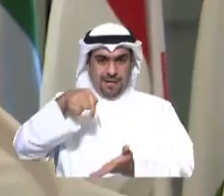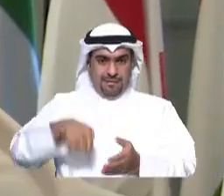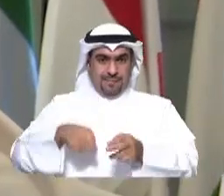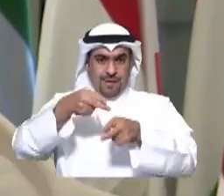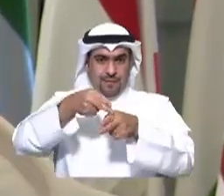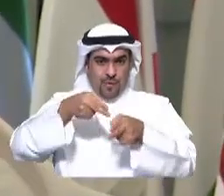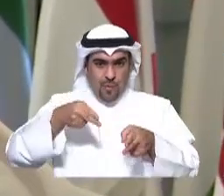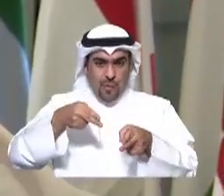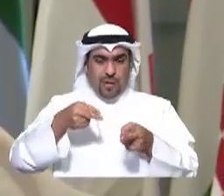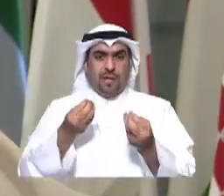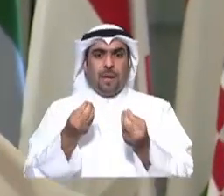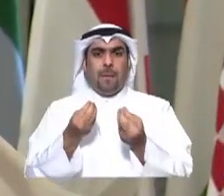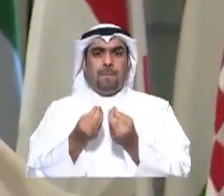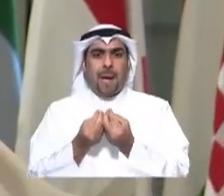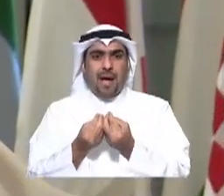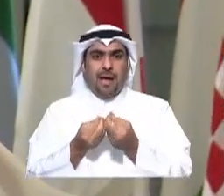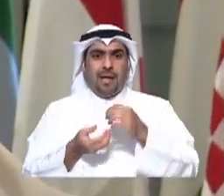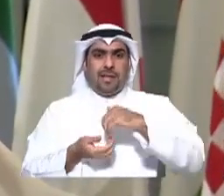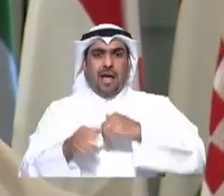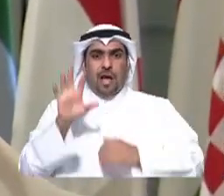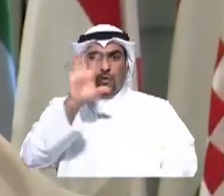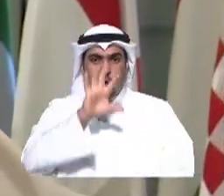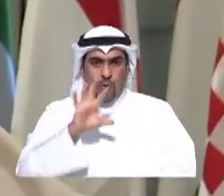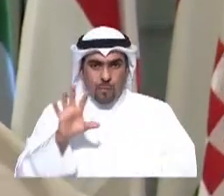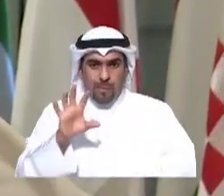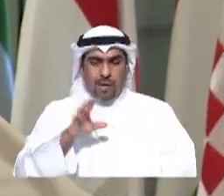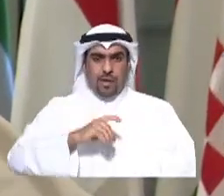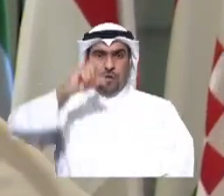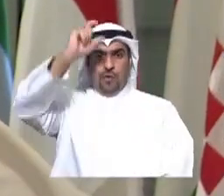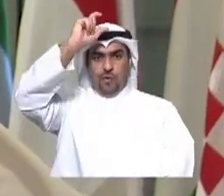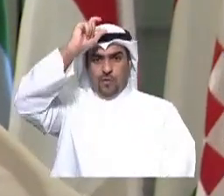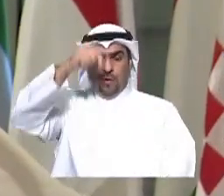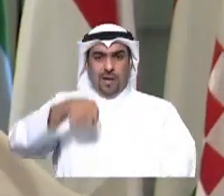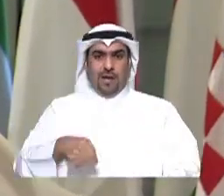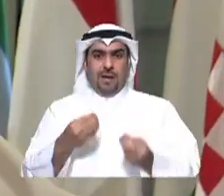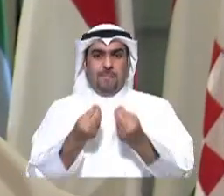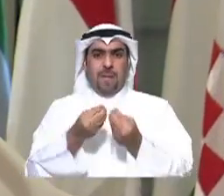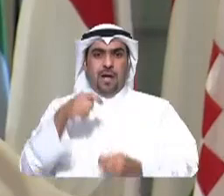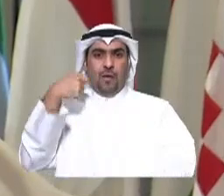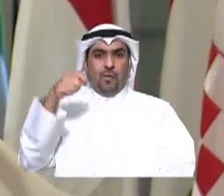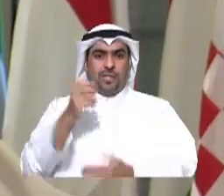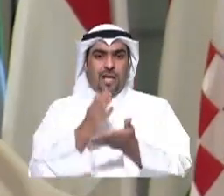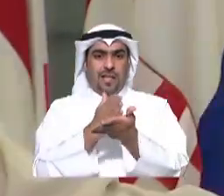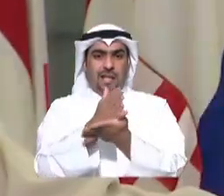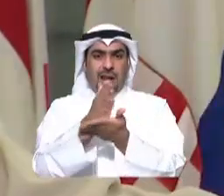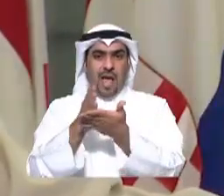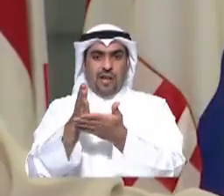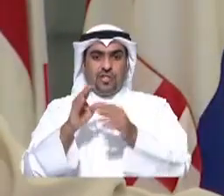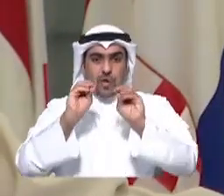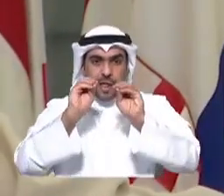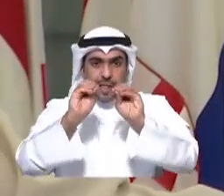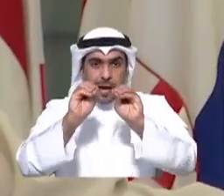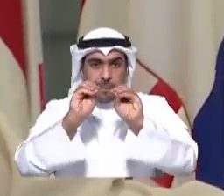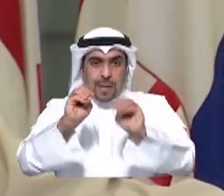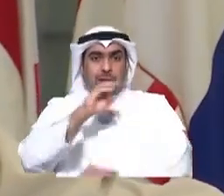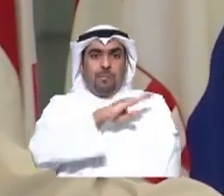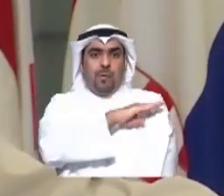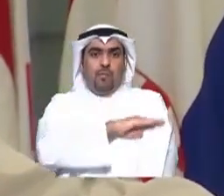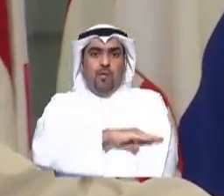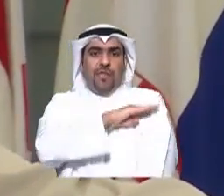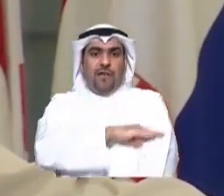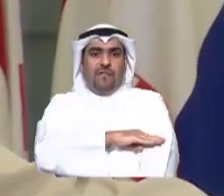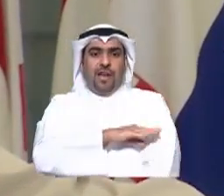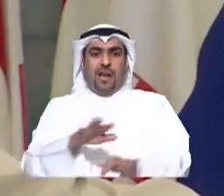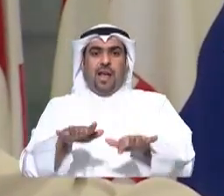هي أيضا مكملة لجهود المعهد الدبلوماسي الكويتي في تدريب وتثقيف الدبلوماسيين. احنا دائما كجهات